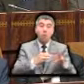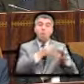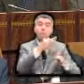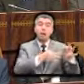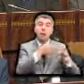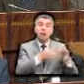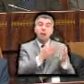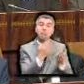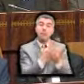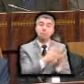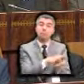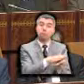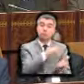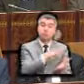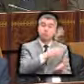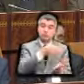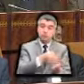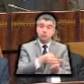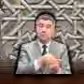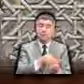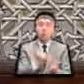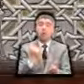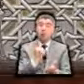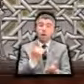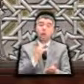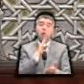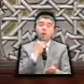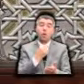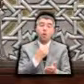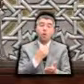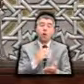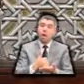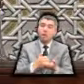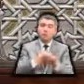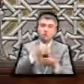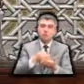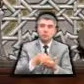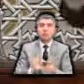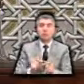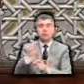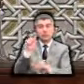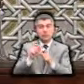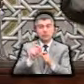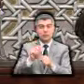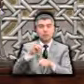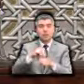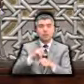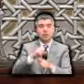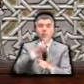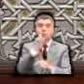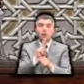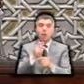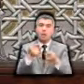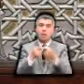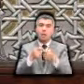الوزير، السيد الوزير، لا بد للحكومه والدوله. شكرا شكرا السيد النائب. هل هناك تعقيب اضافي؟ تفضلوا السيد النائب المحترم.